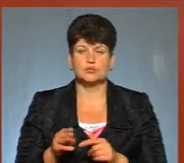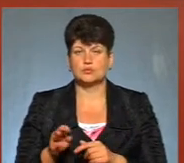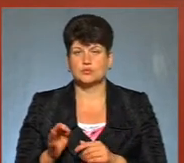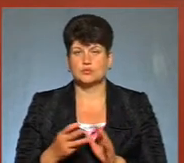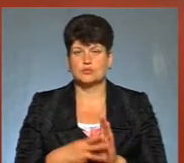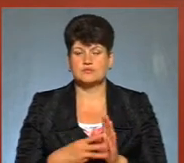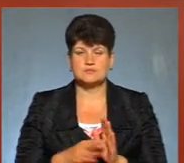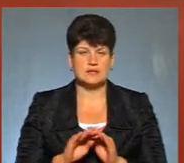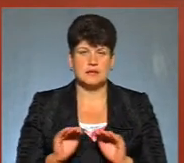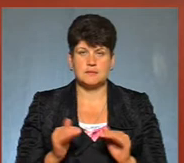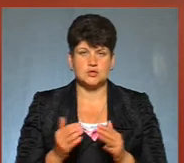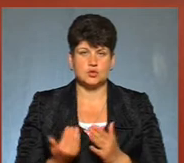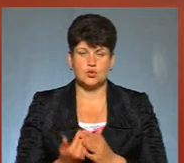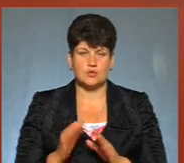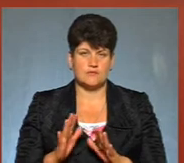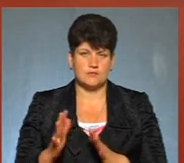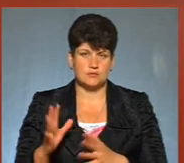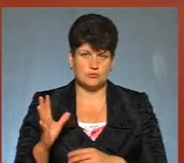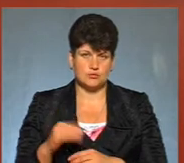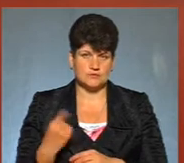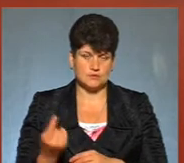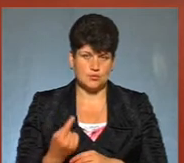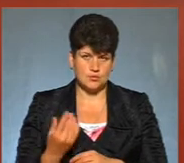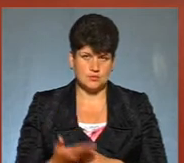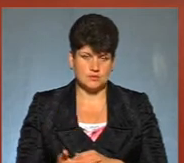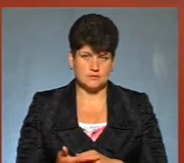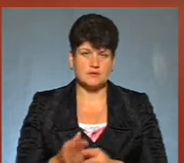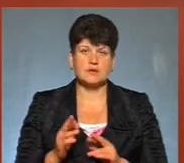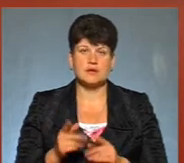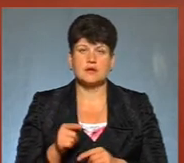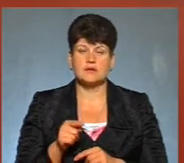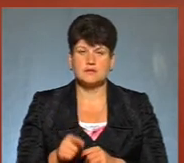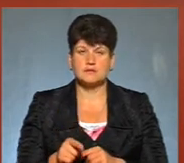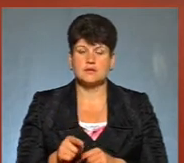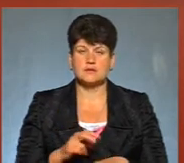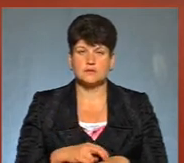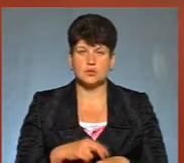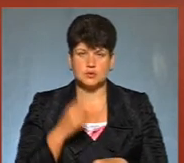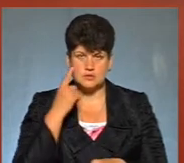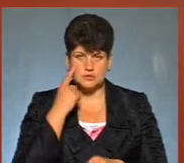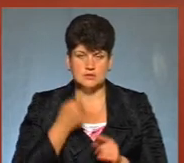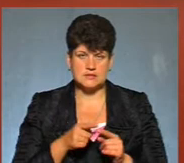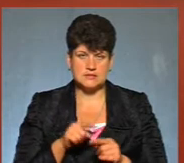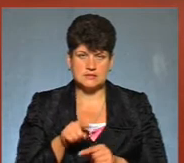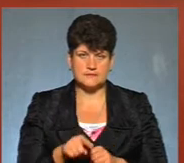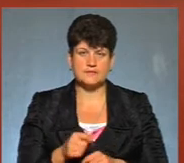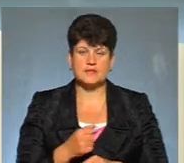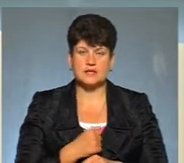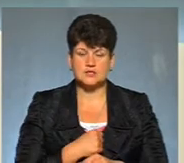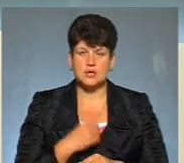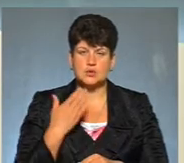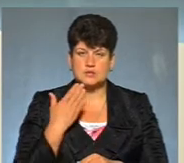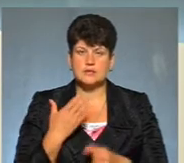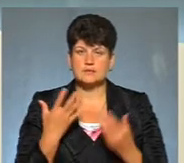не менше, нових випадків по всій області. Як ви, як епідеміолог, оцінюєте? На жаль, дійсно, останніми